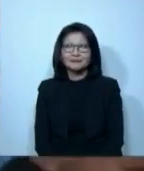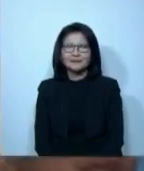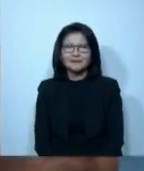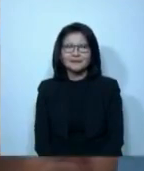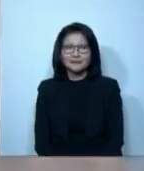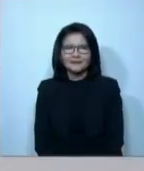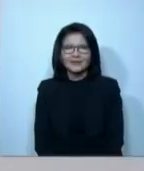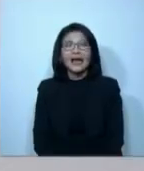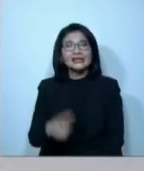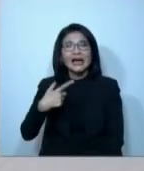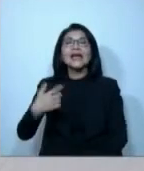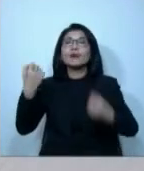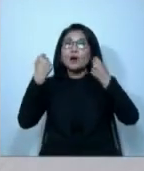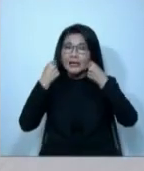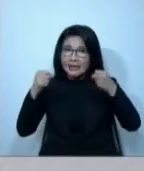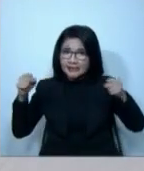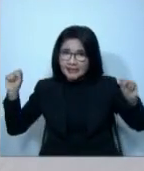dalam demokrasi